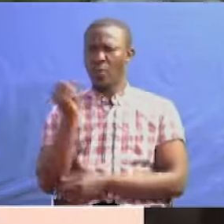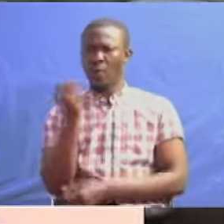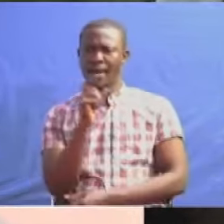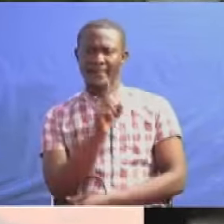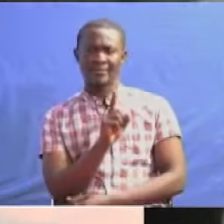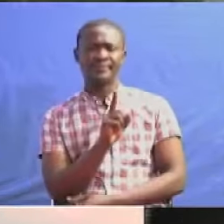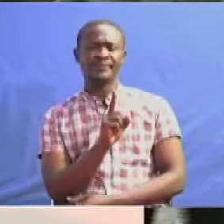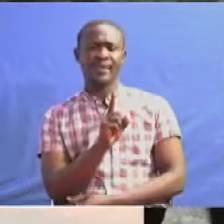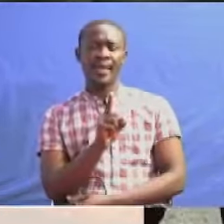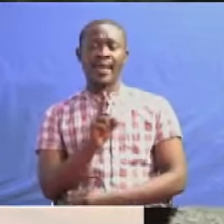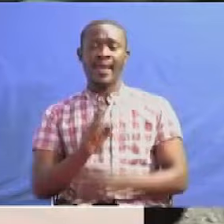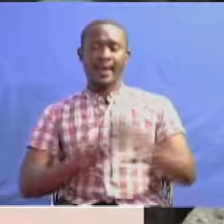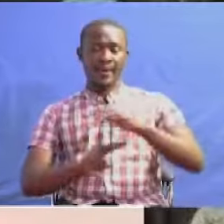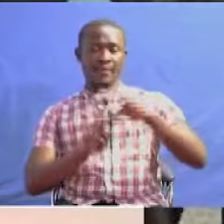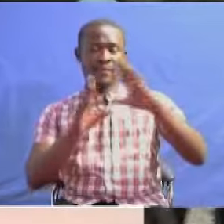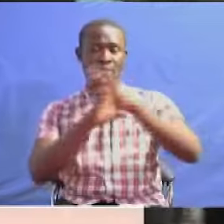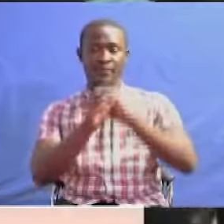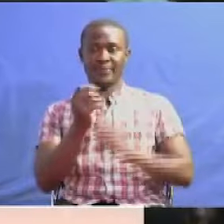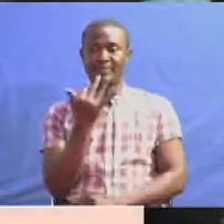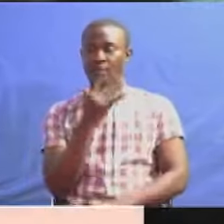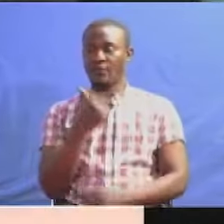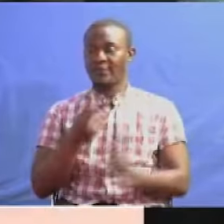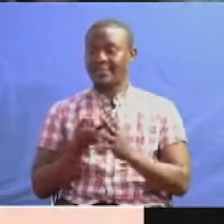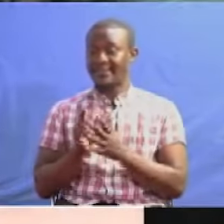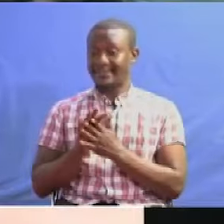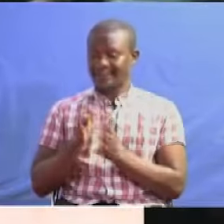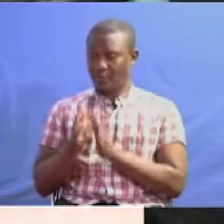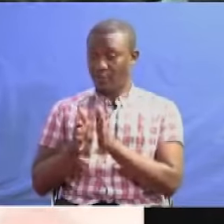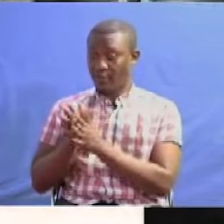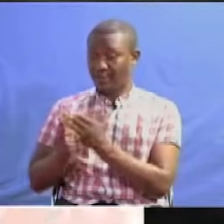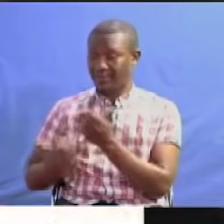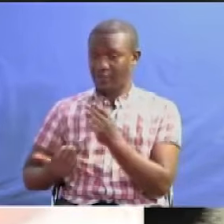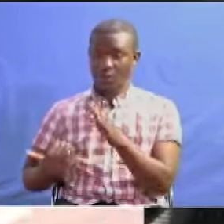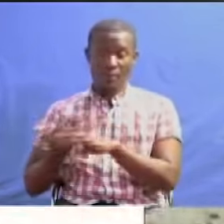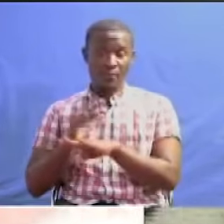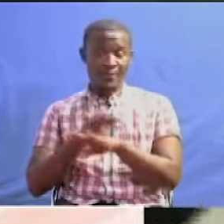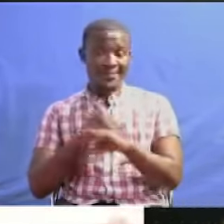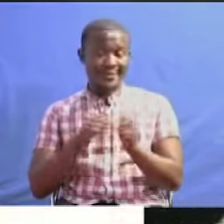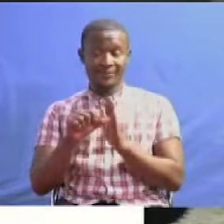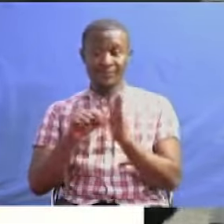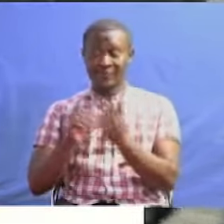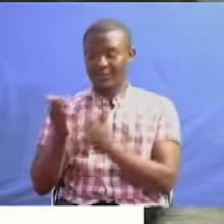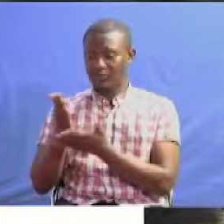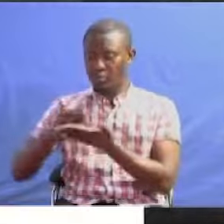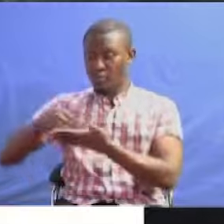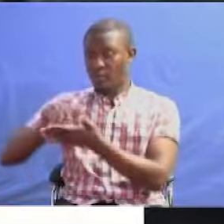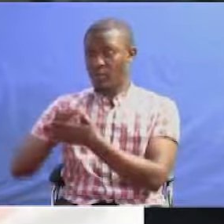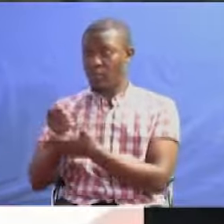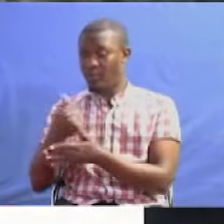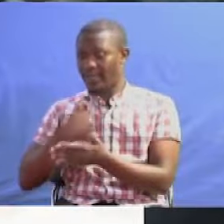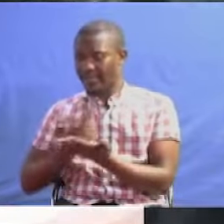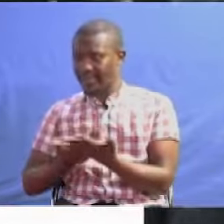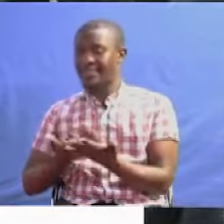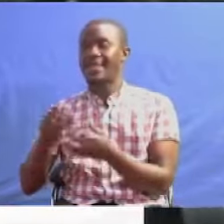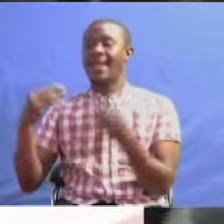mmoja, Naibu Rais Rigathi Gachagua alianza mpango wa kupitishwa kwa ajenda ya ugavi wa pesa kulingana na